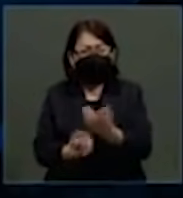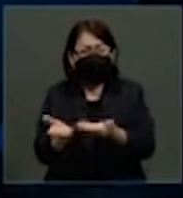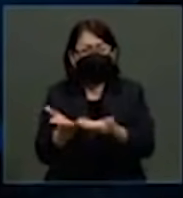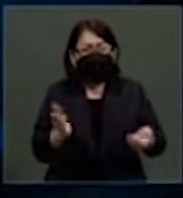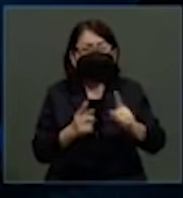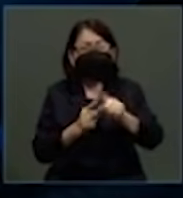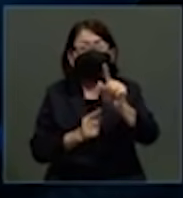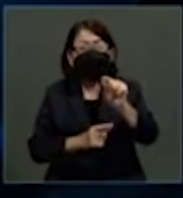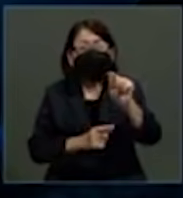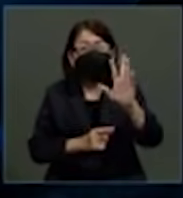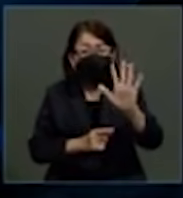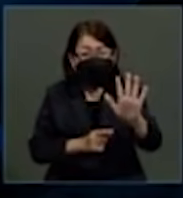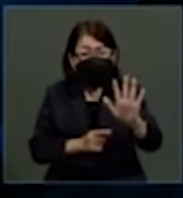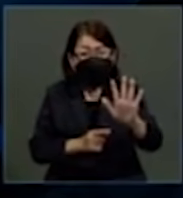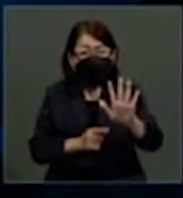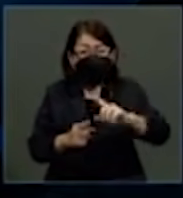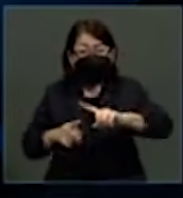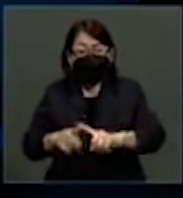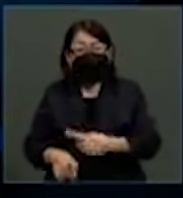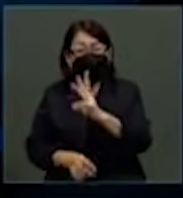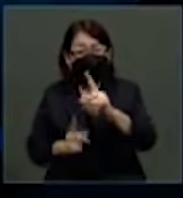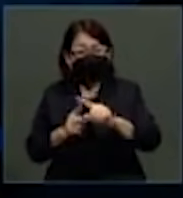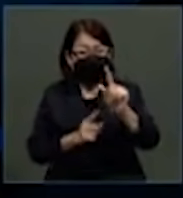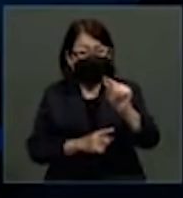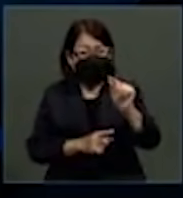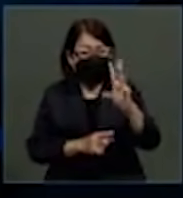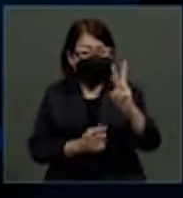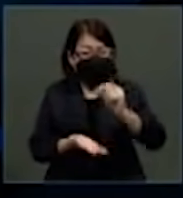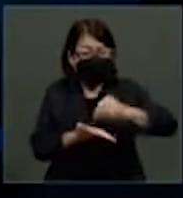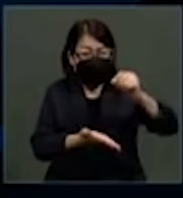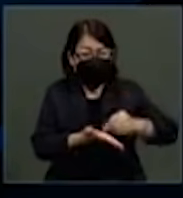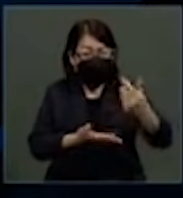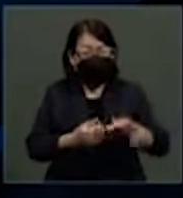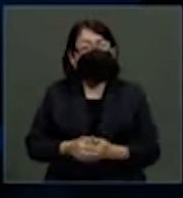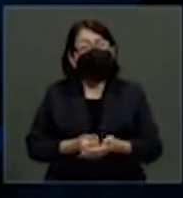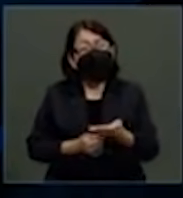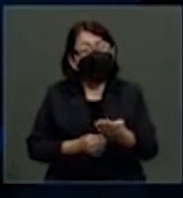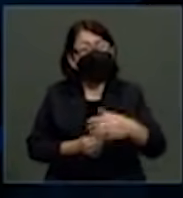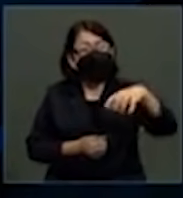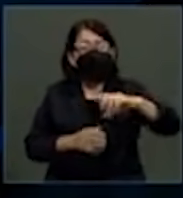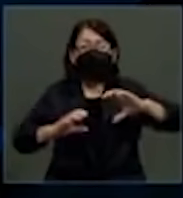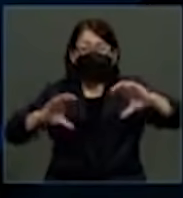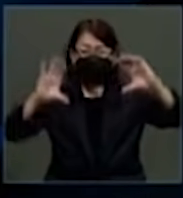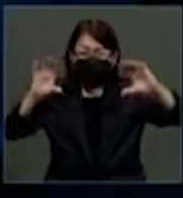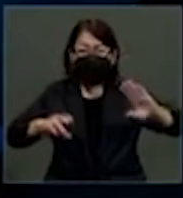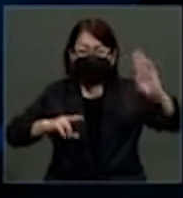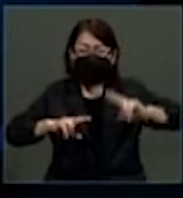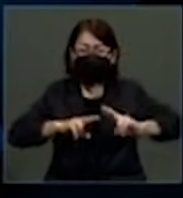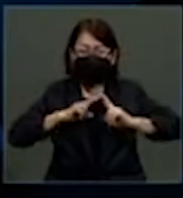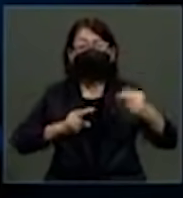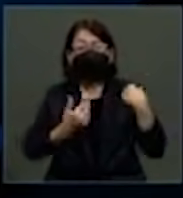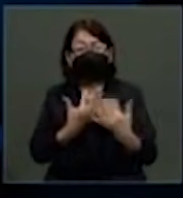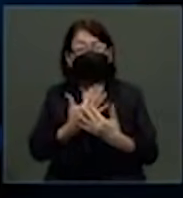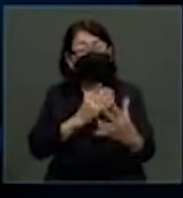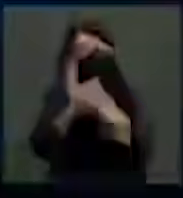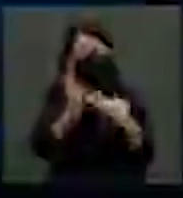ข้อห้ามข้อยกเว้นนะครับตามข้อกำหนดฉบับที่25ลงวันที่26มิถุนายน